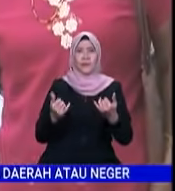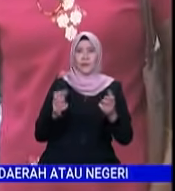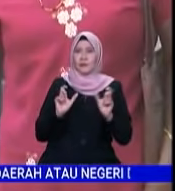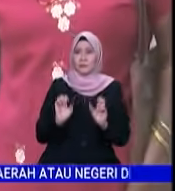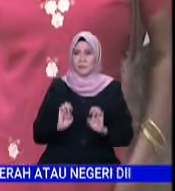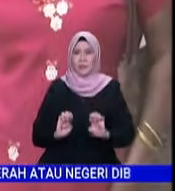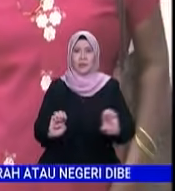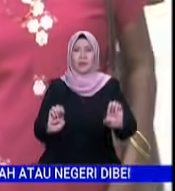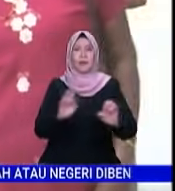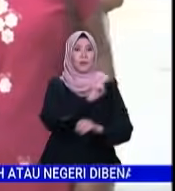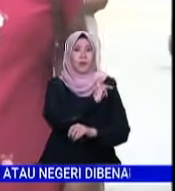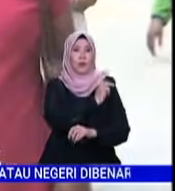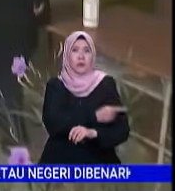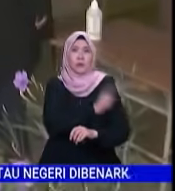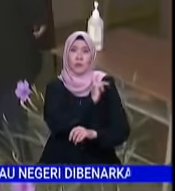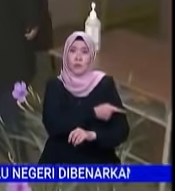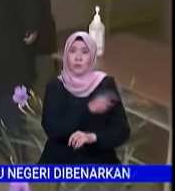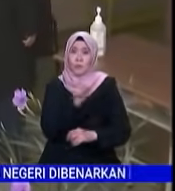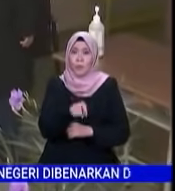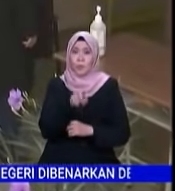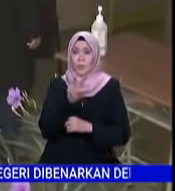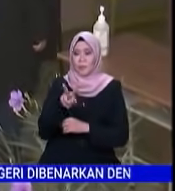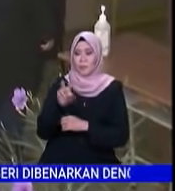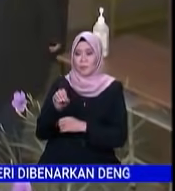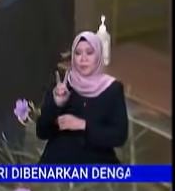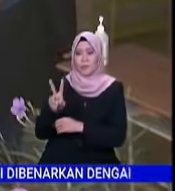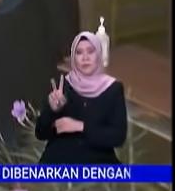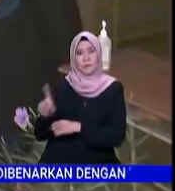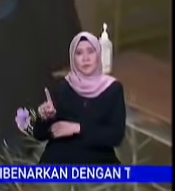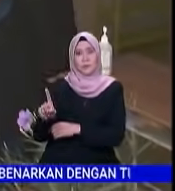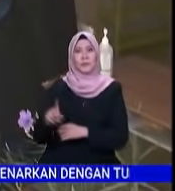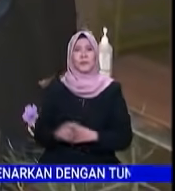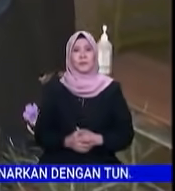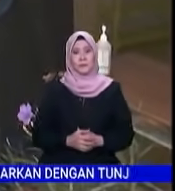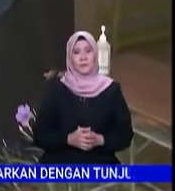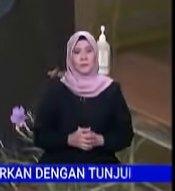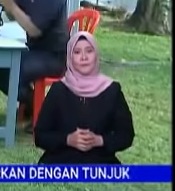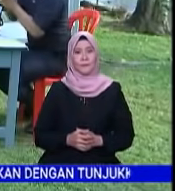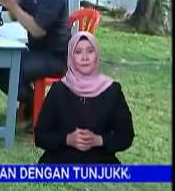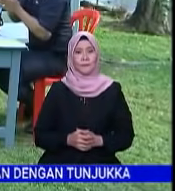Ordinan Darurat Kuasa-Kuasa Perlu 2021.